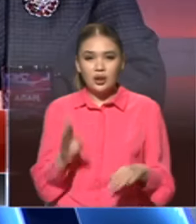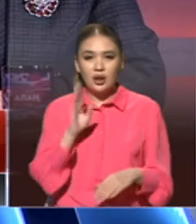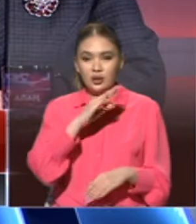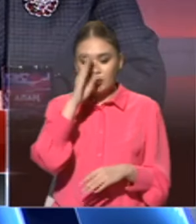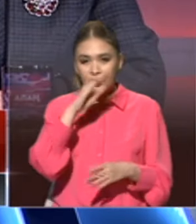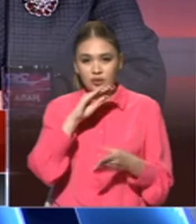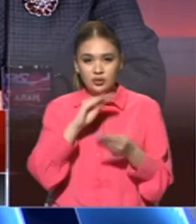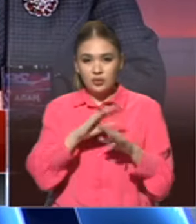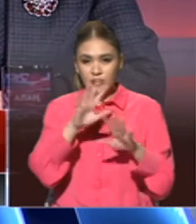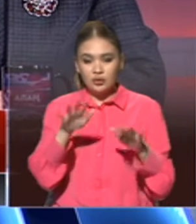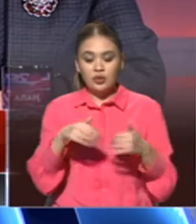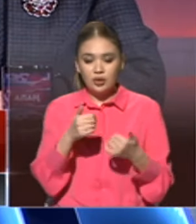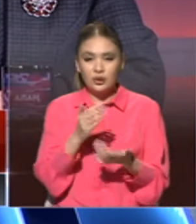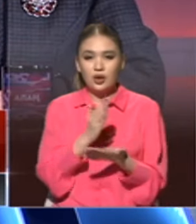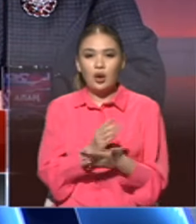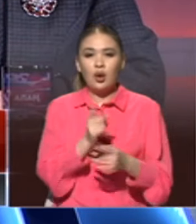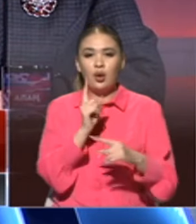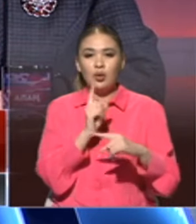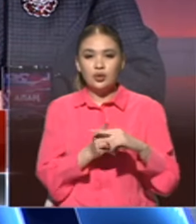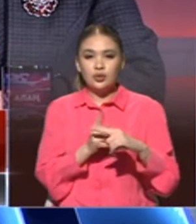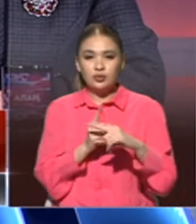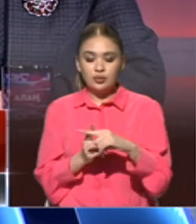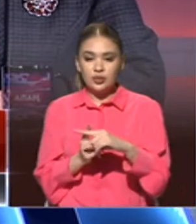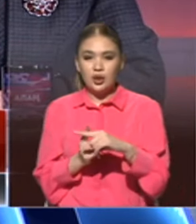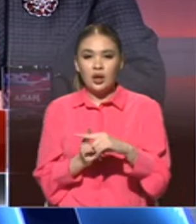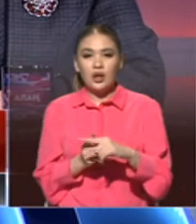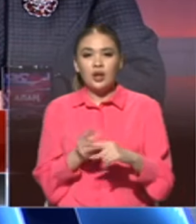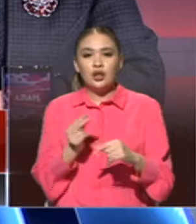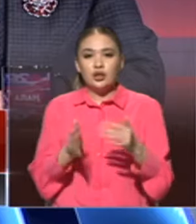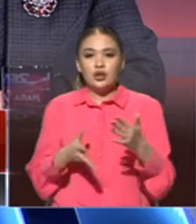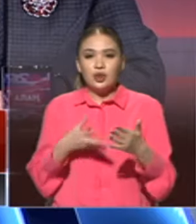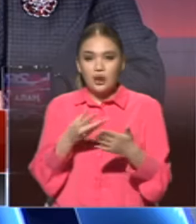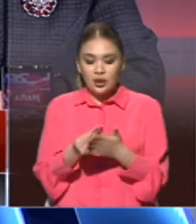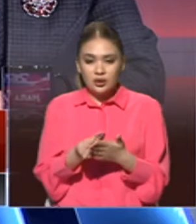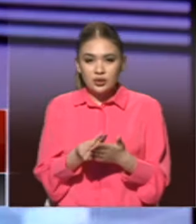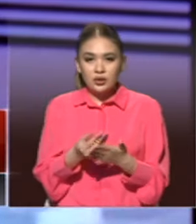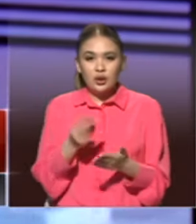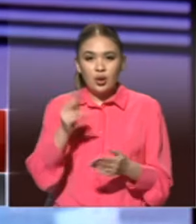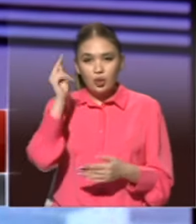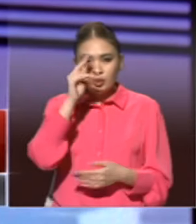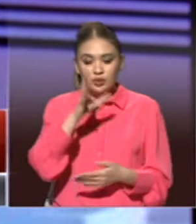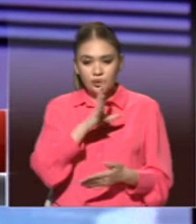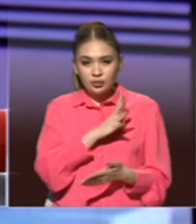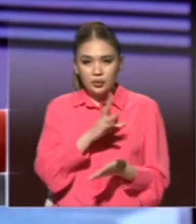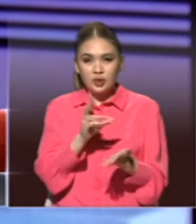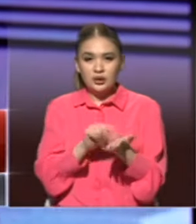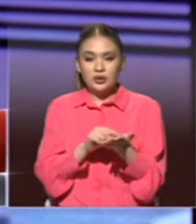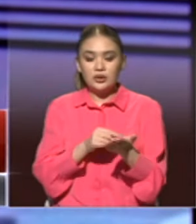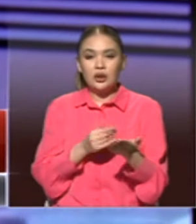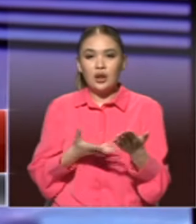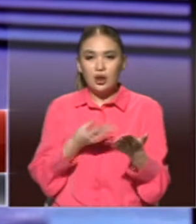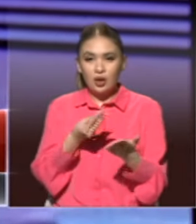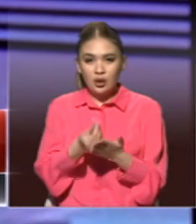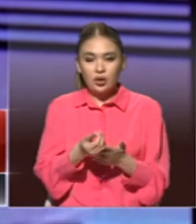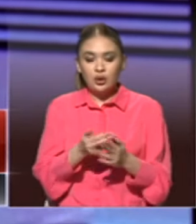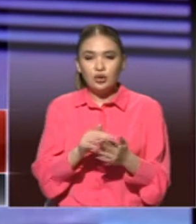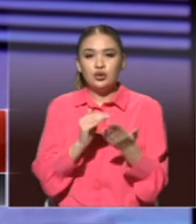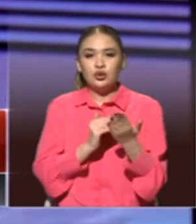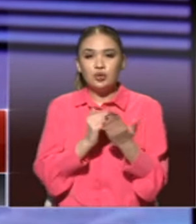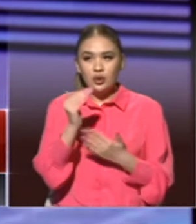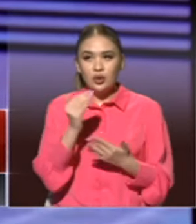болса, оған қосымша тиісті жақсы қаржы беріп, міне сен оқыдың, стипендияң одан да жоғары. Аудан